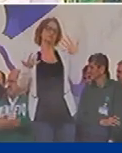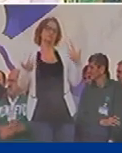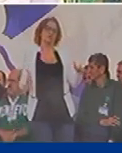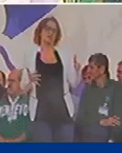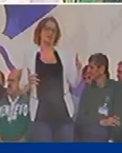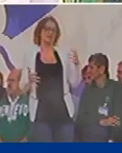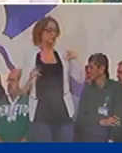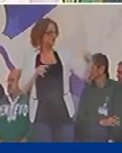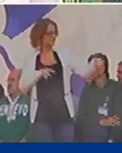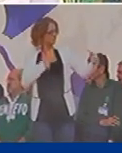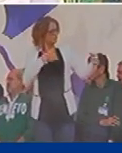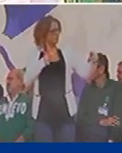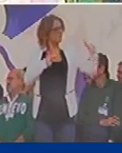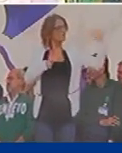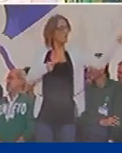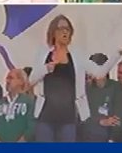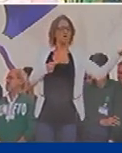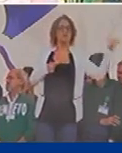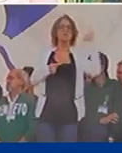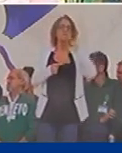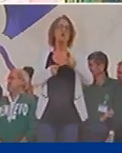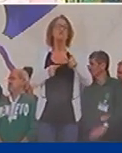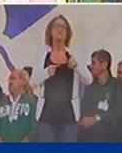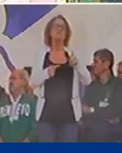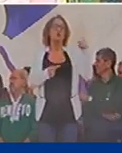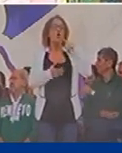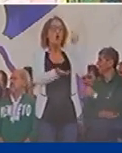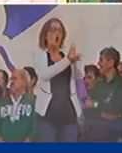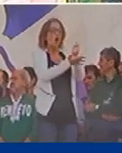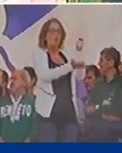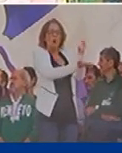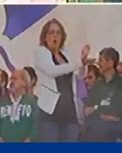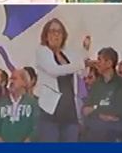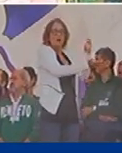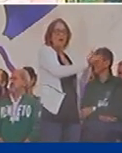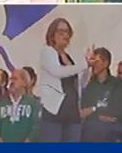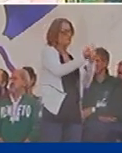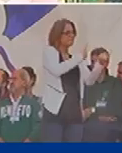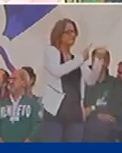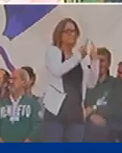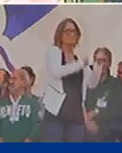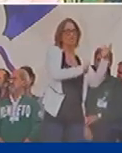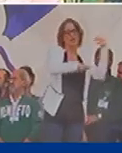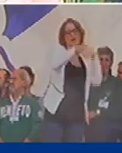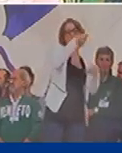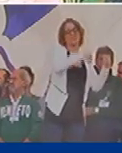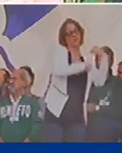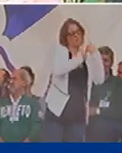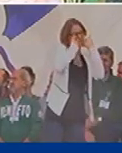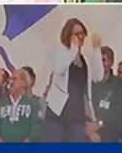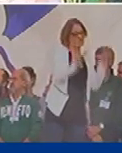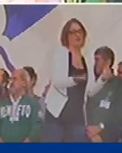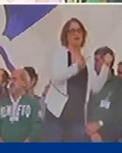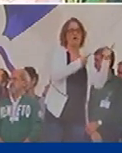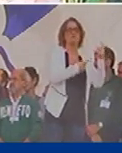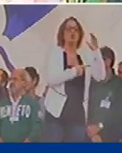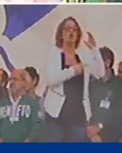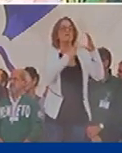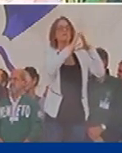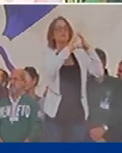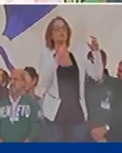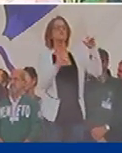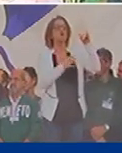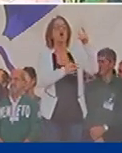di avversari fuori, anche perché questo se li compra uno per uno. al referendum vergognosi di Confindustria e Col